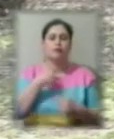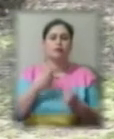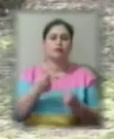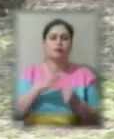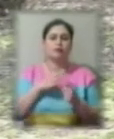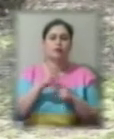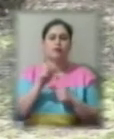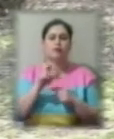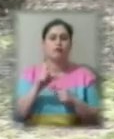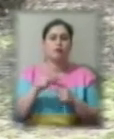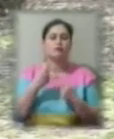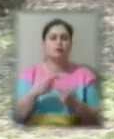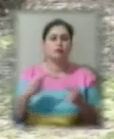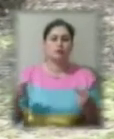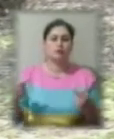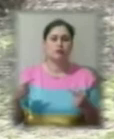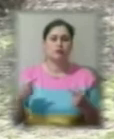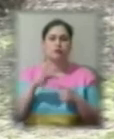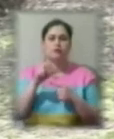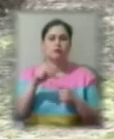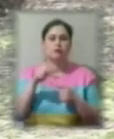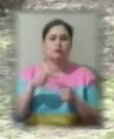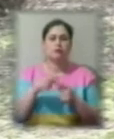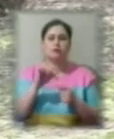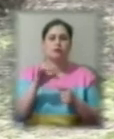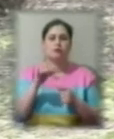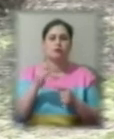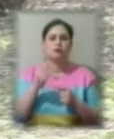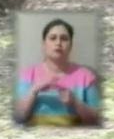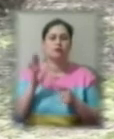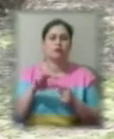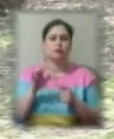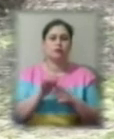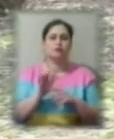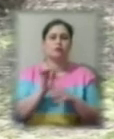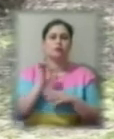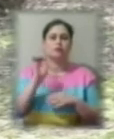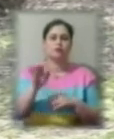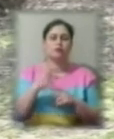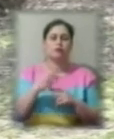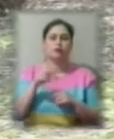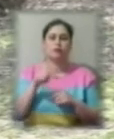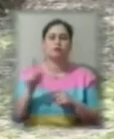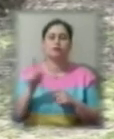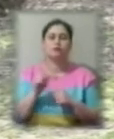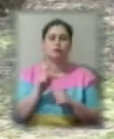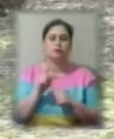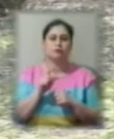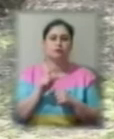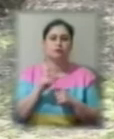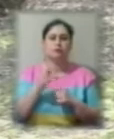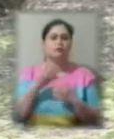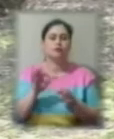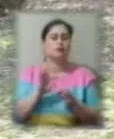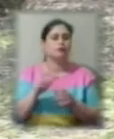різних закладах ізоляції. Потім відправили для того, щоб не допустити до мене